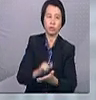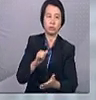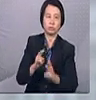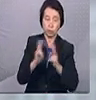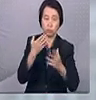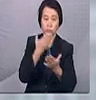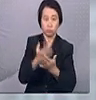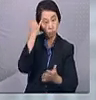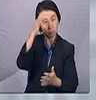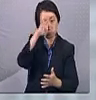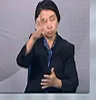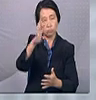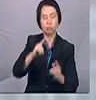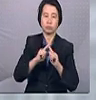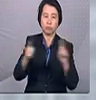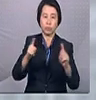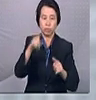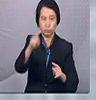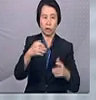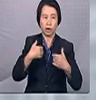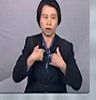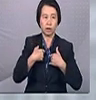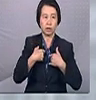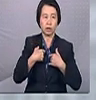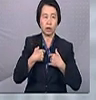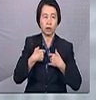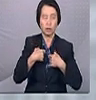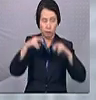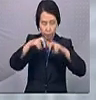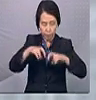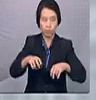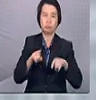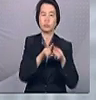good innovation, tetapi kena ada pendidikan bersama.